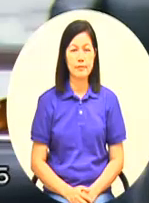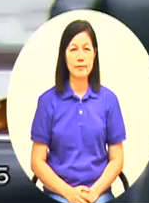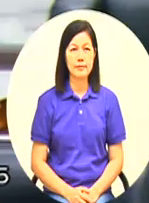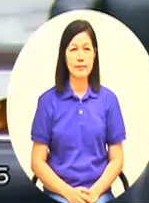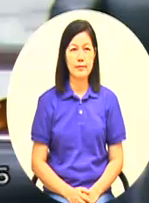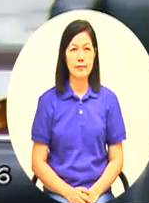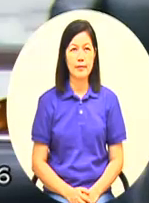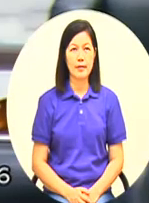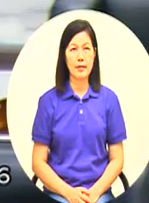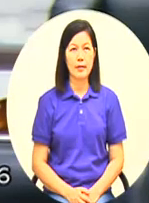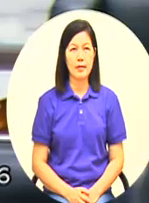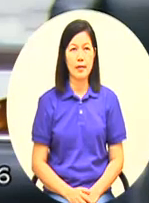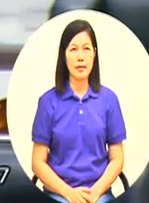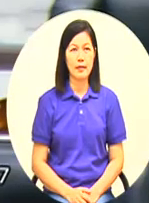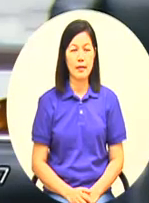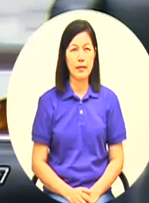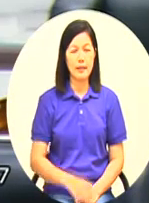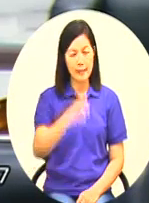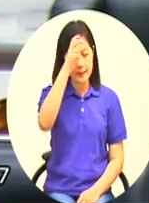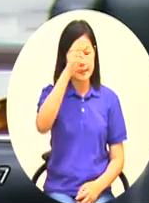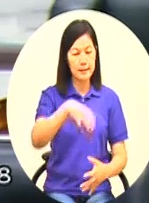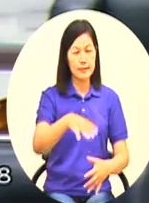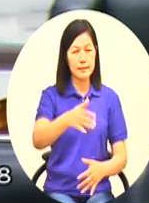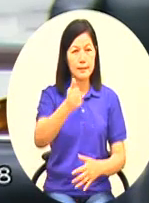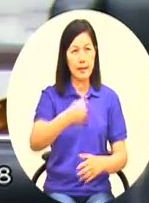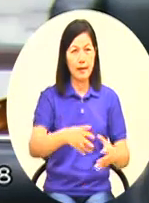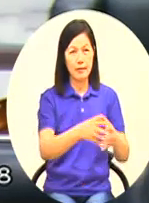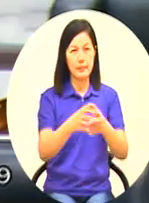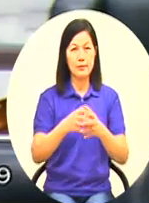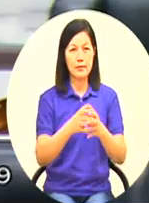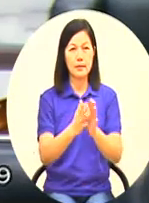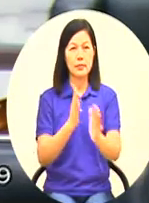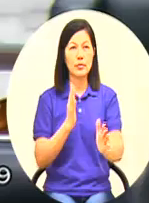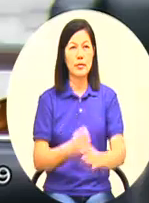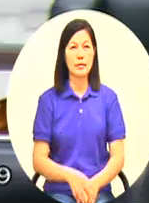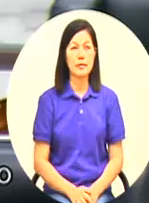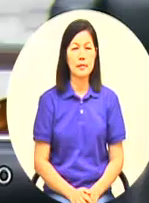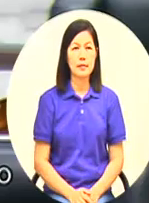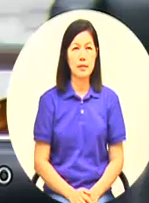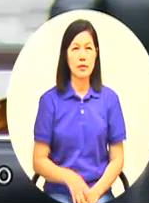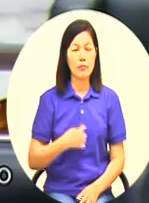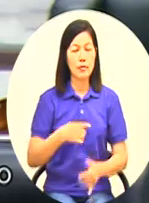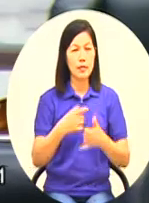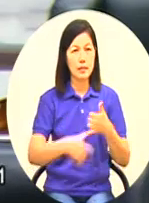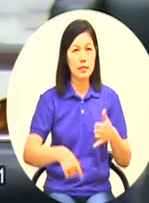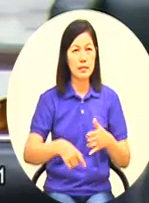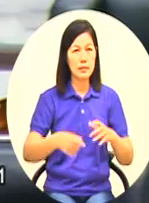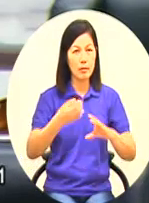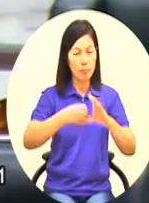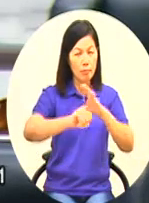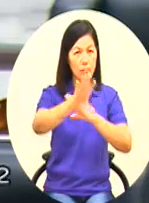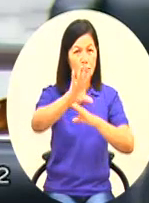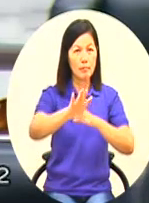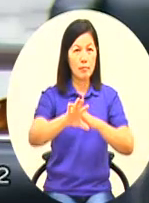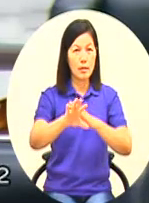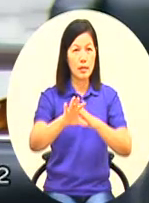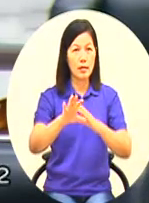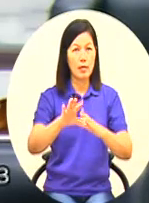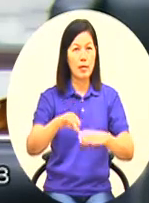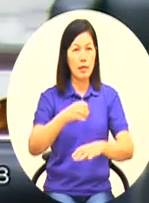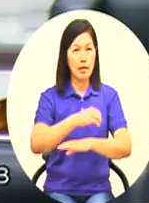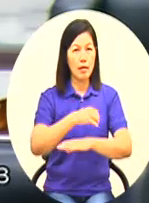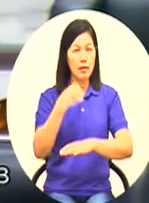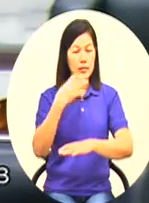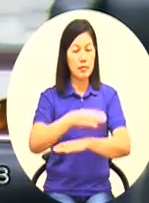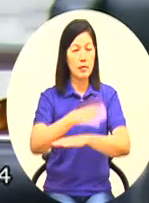侯陈局长，我们警察局团队哦，不谢播放这个影片、这个新闻报道哦，最主要我